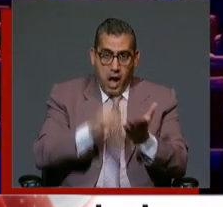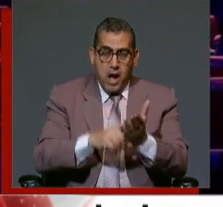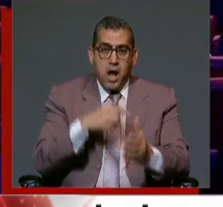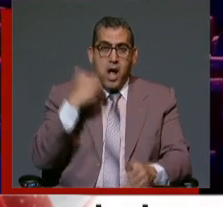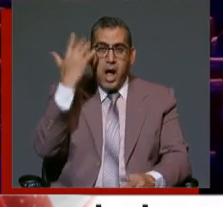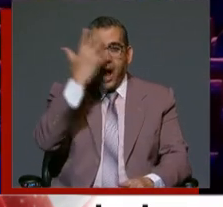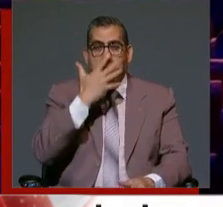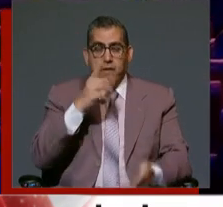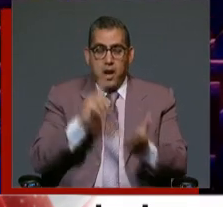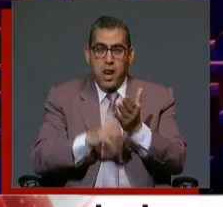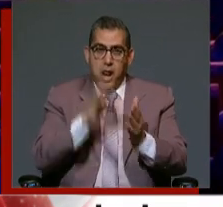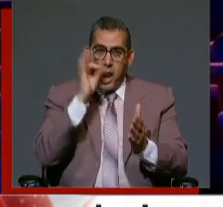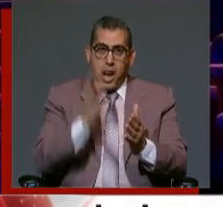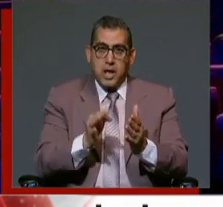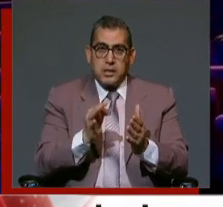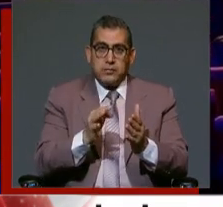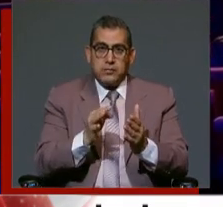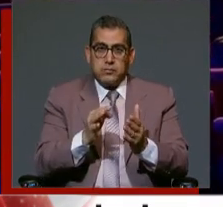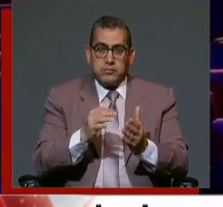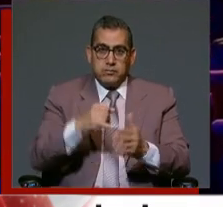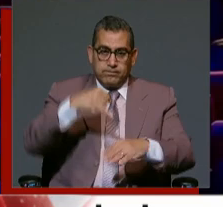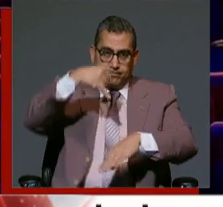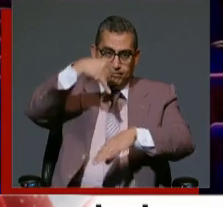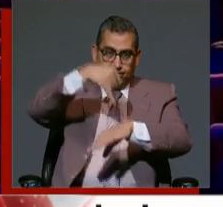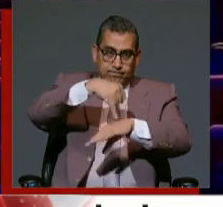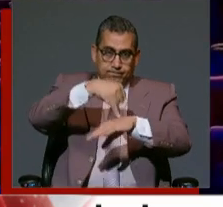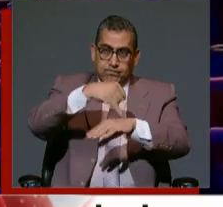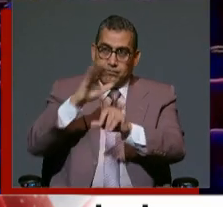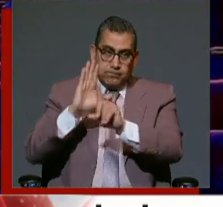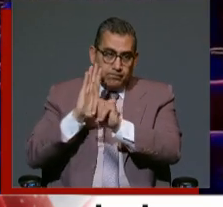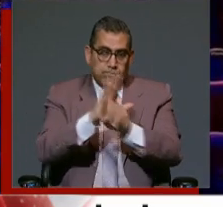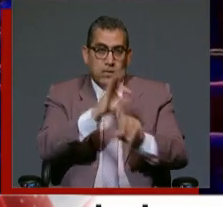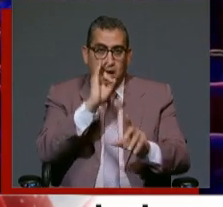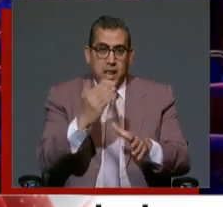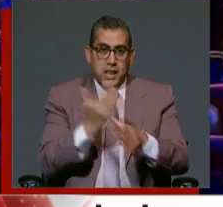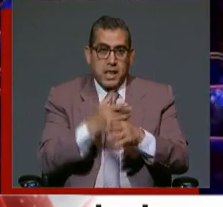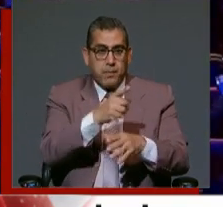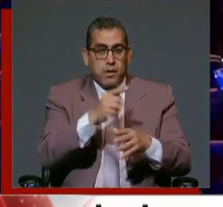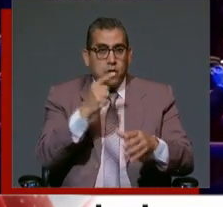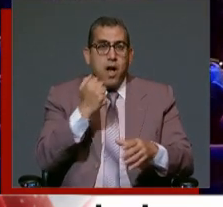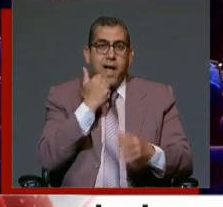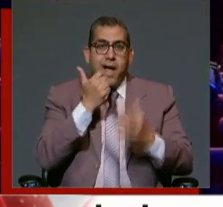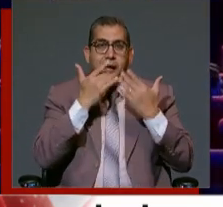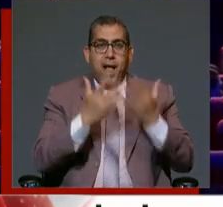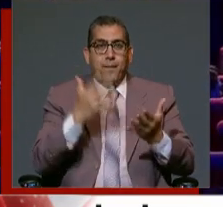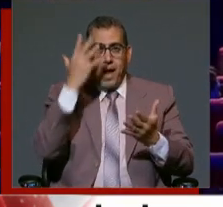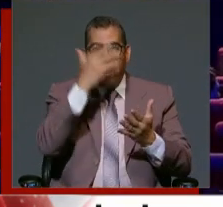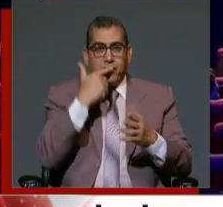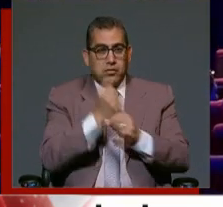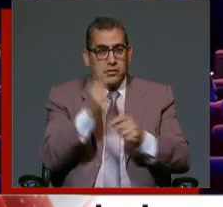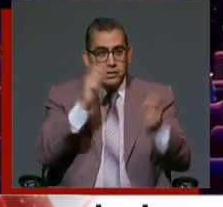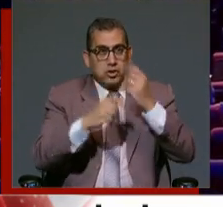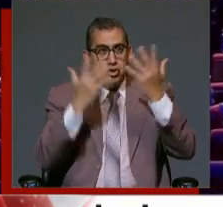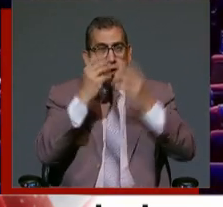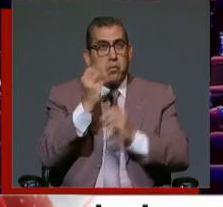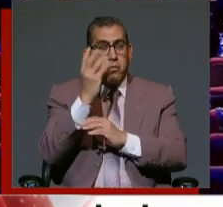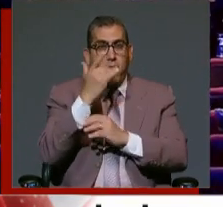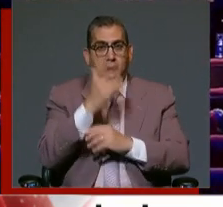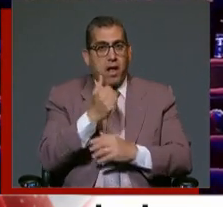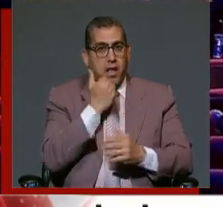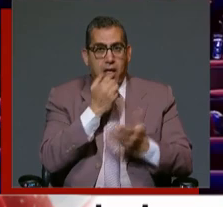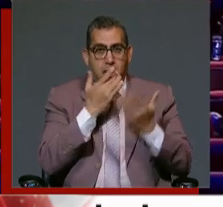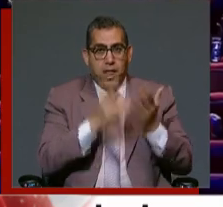في يعني مركز هذا الدعم وأن يزاد في سبيل الإنماء